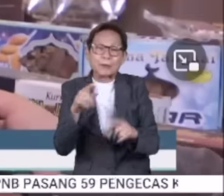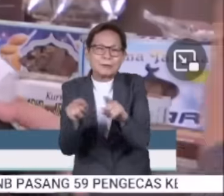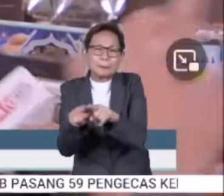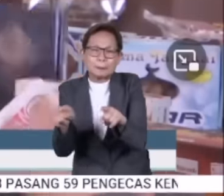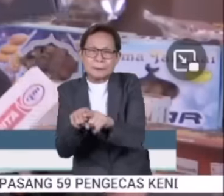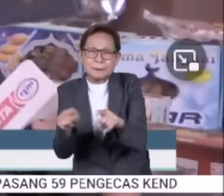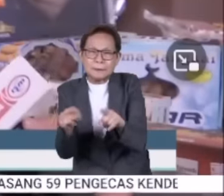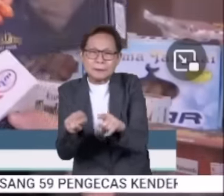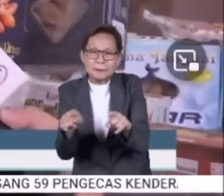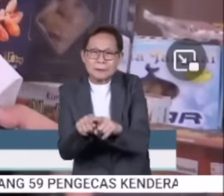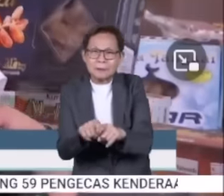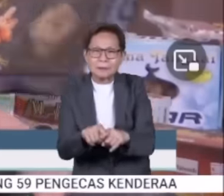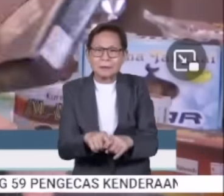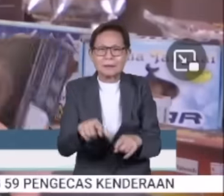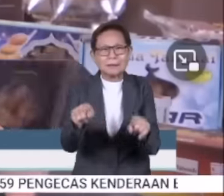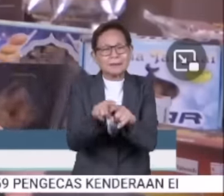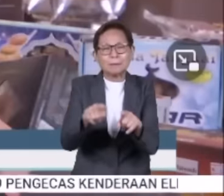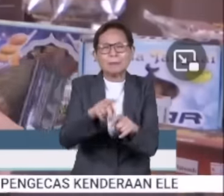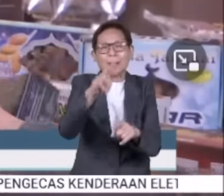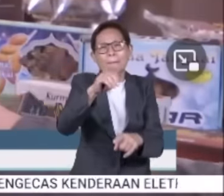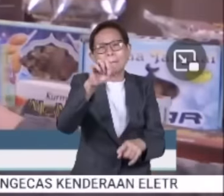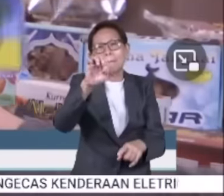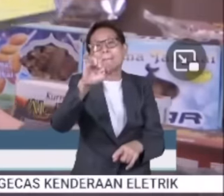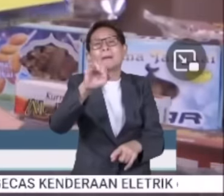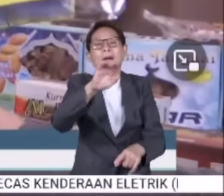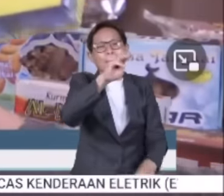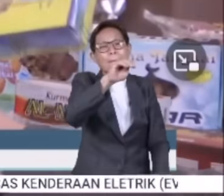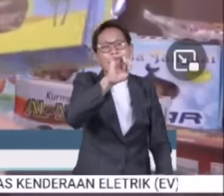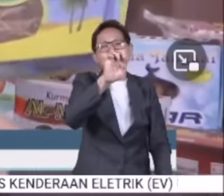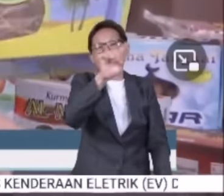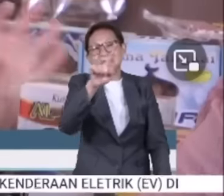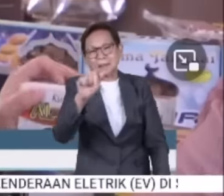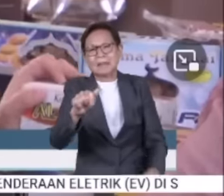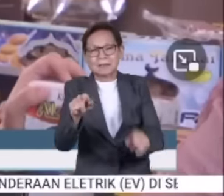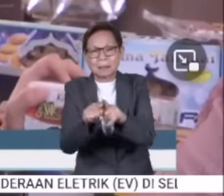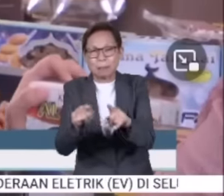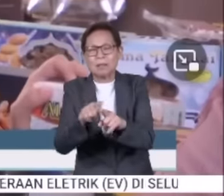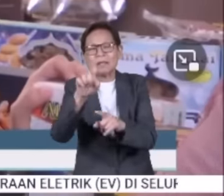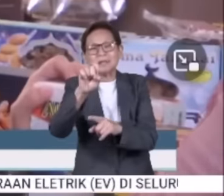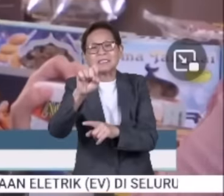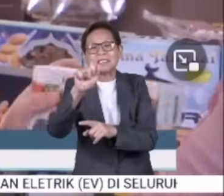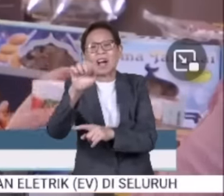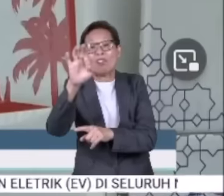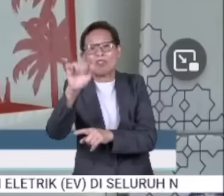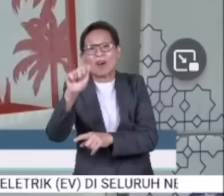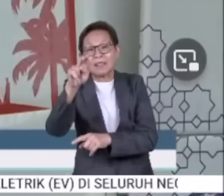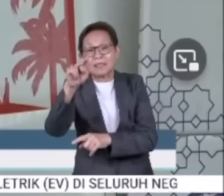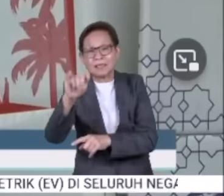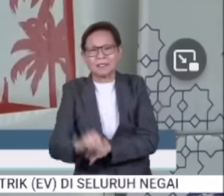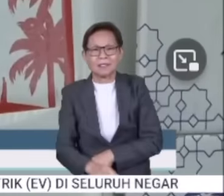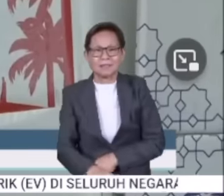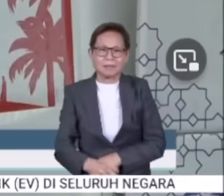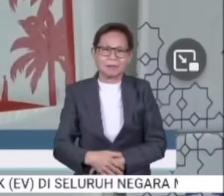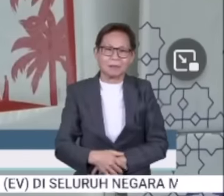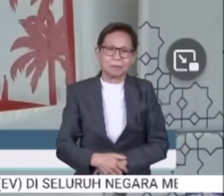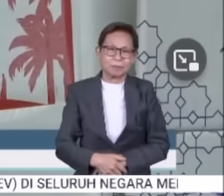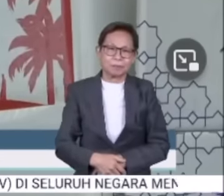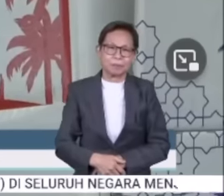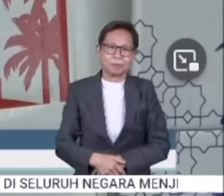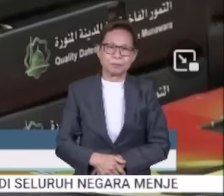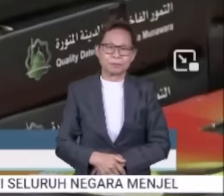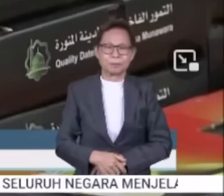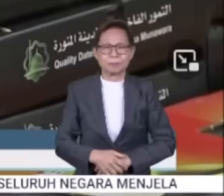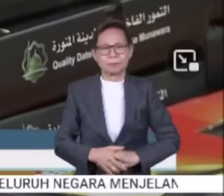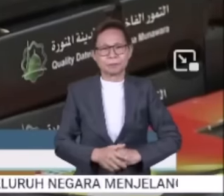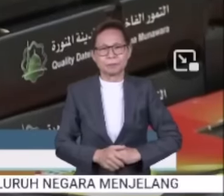dengan Mirzah, sama dengan Safia ni lah. Pemberi ini dari mana-mana saja. Pada yang